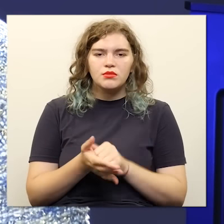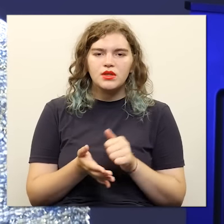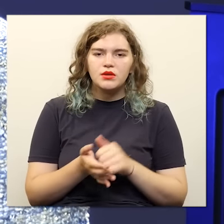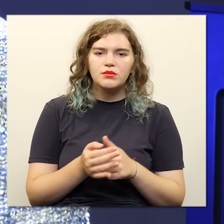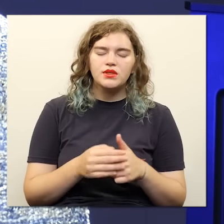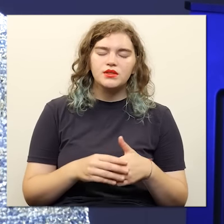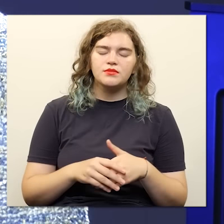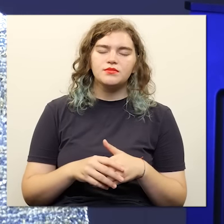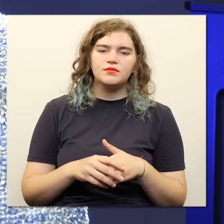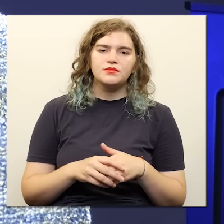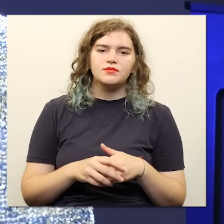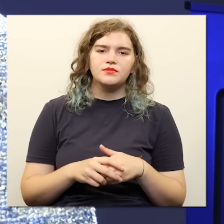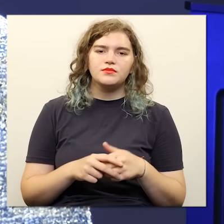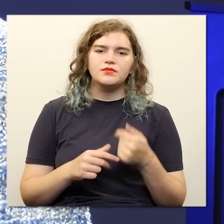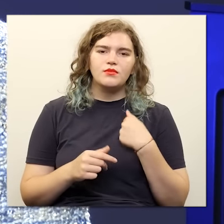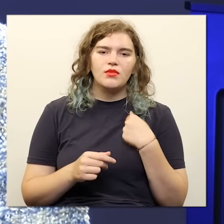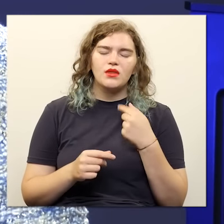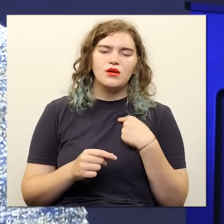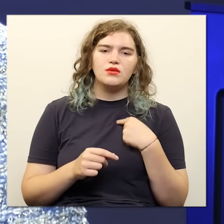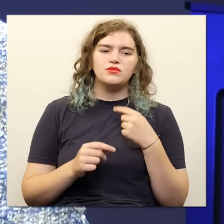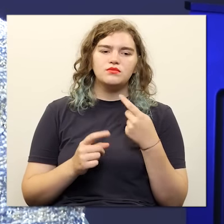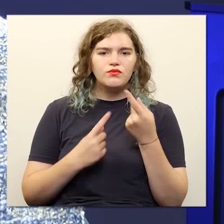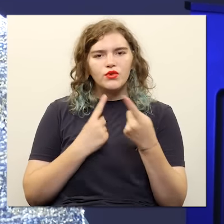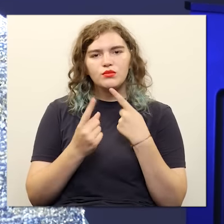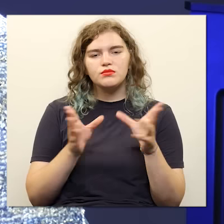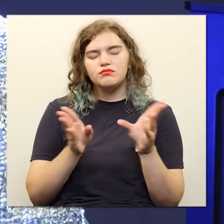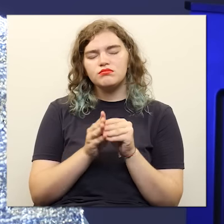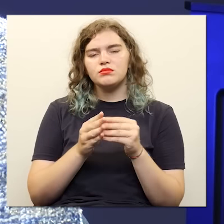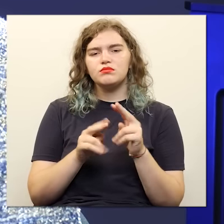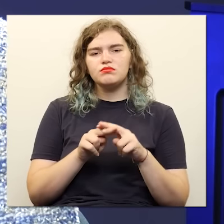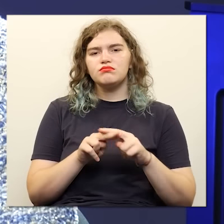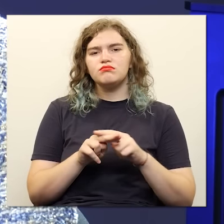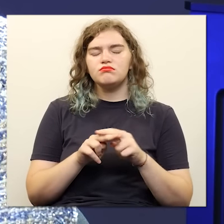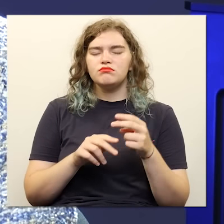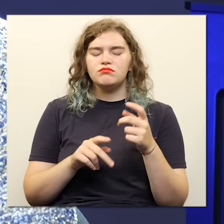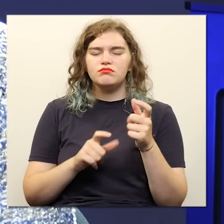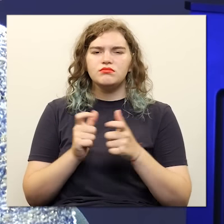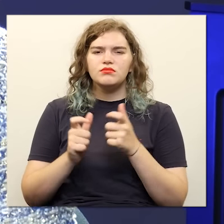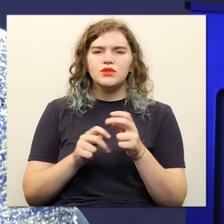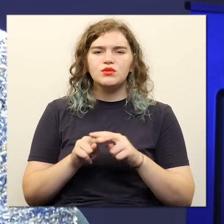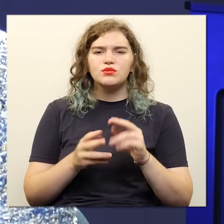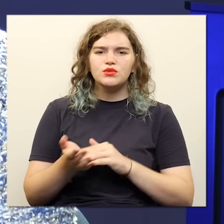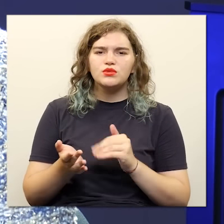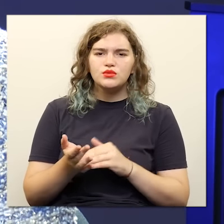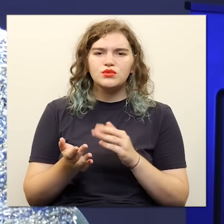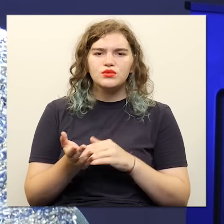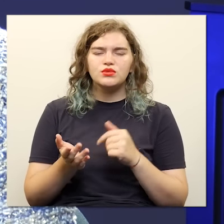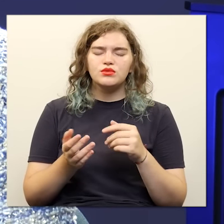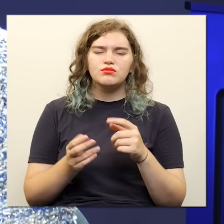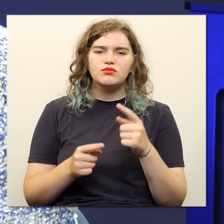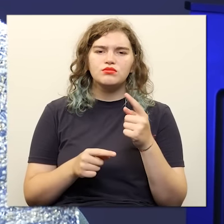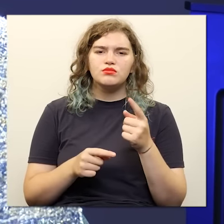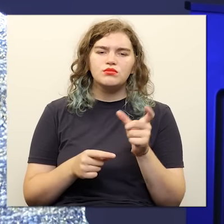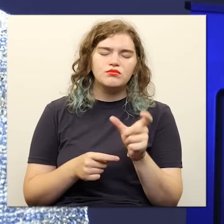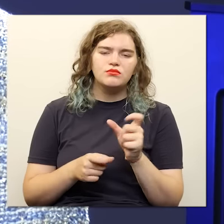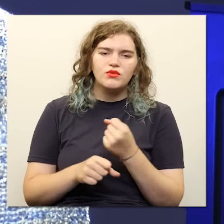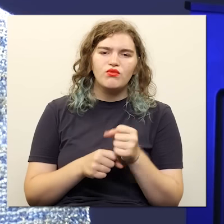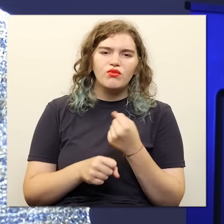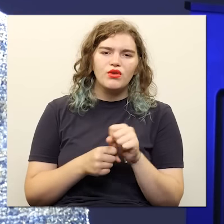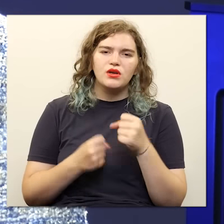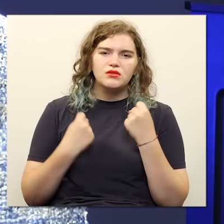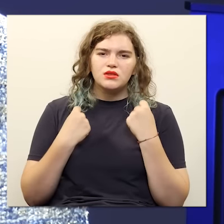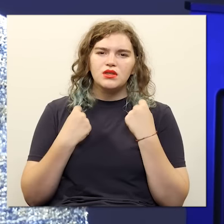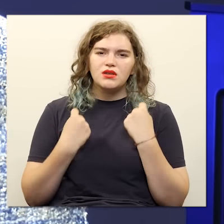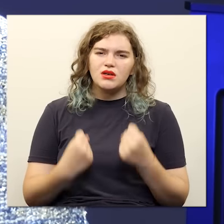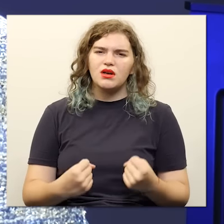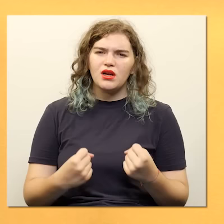ne citiți un capitol, eu am să vă asist în discuție, despre o parte de slujire. O parte foarte